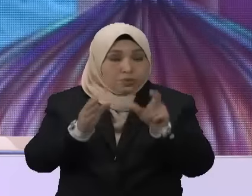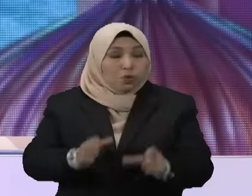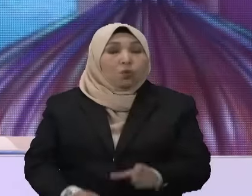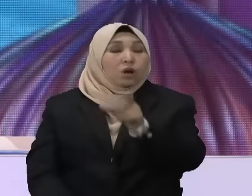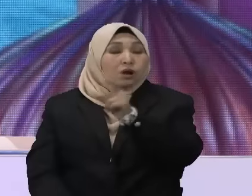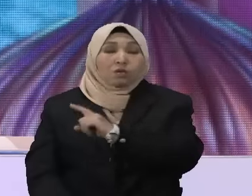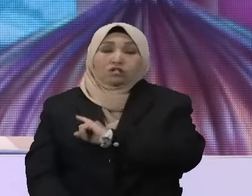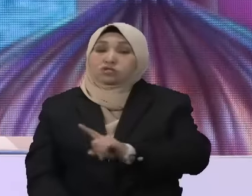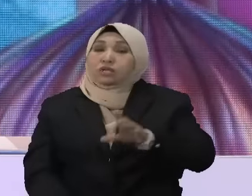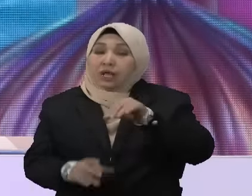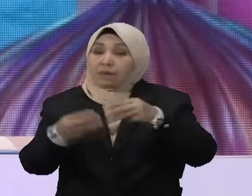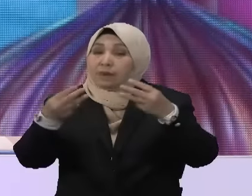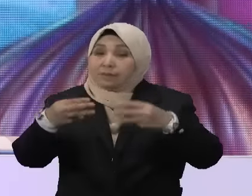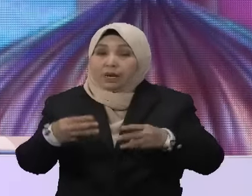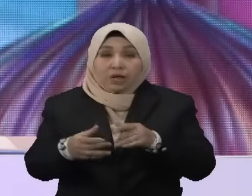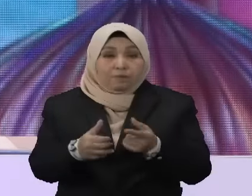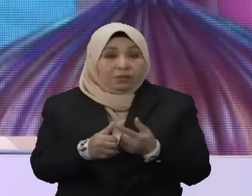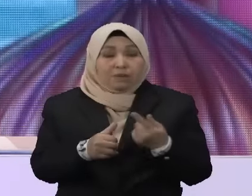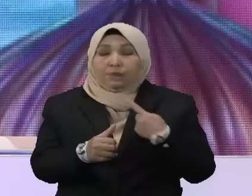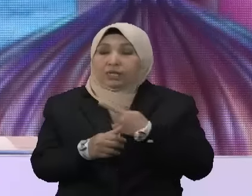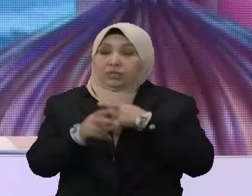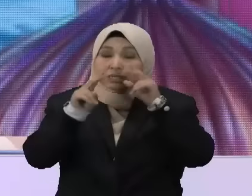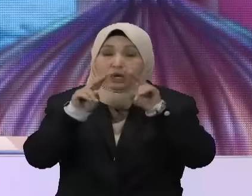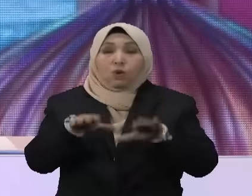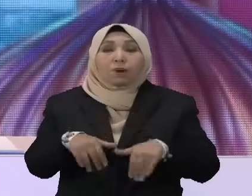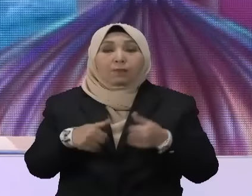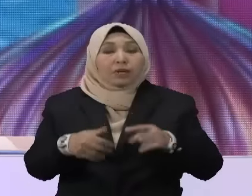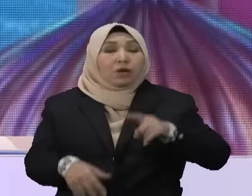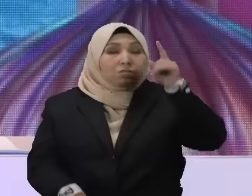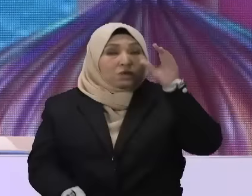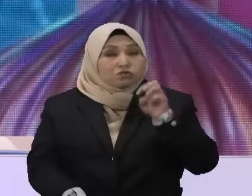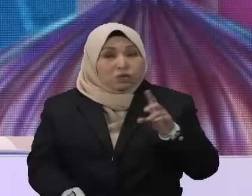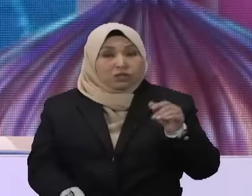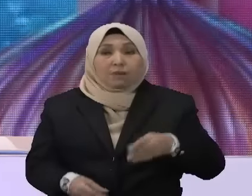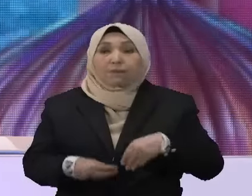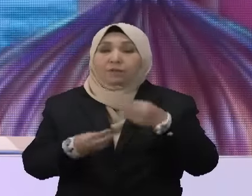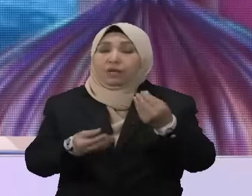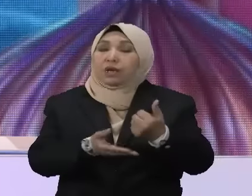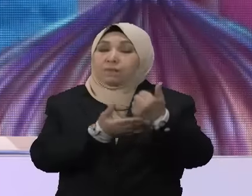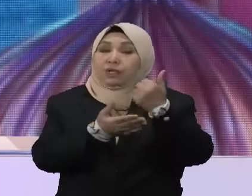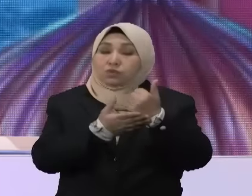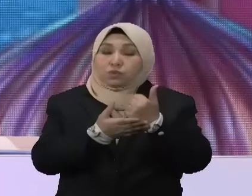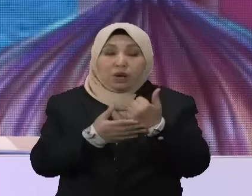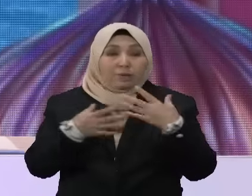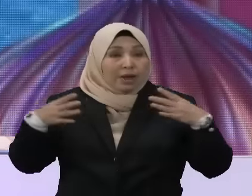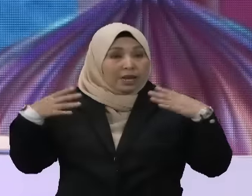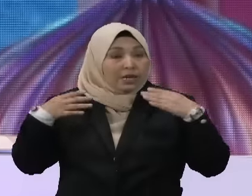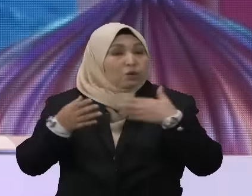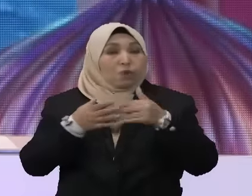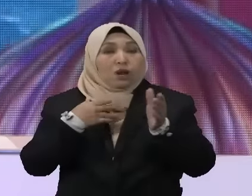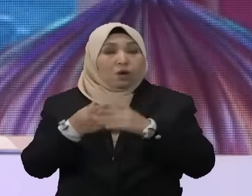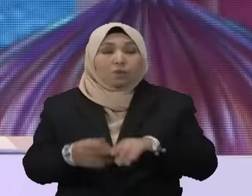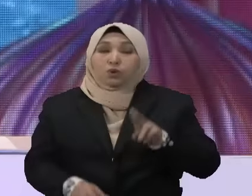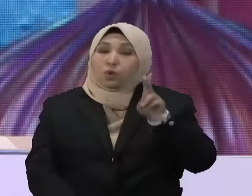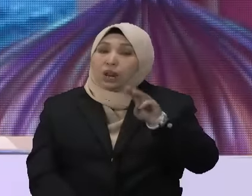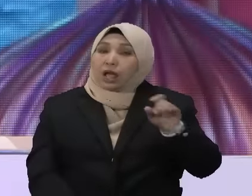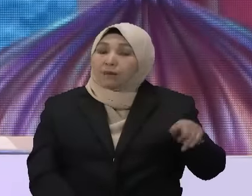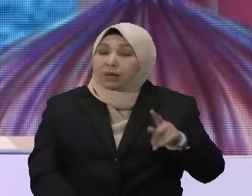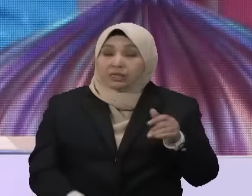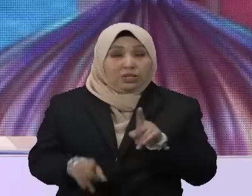dalam peperangan. Yang pertama tadi kita tengok bagaimana Allah SWT memberikan bantuan malaikat. Meskipun ulama tafsir ada yang